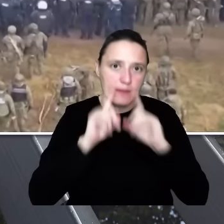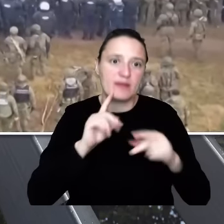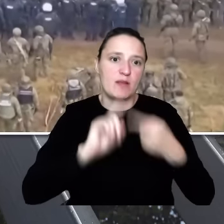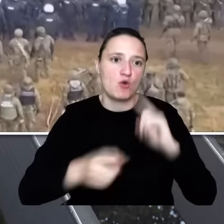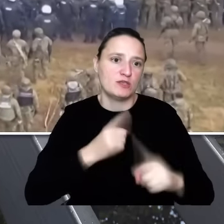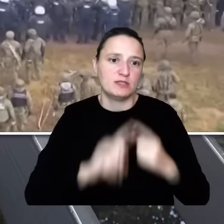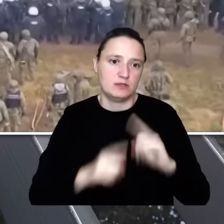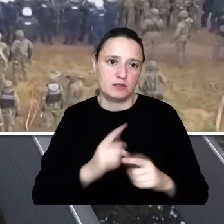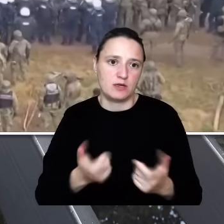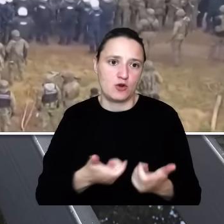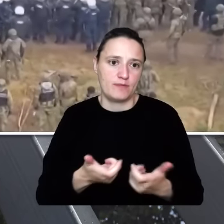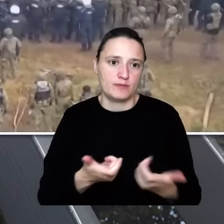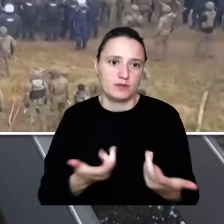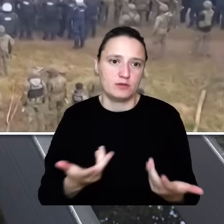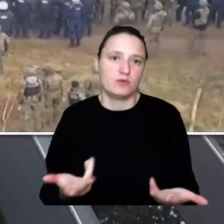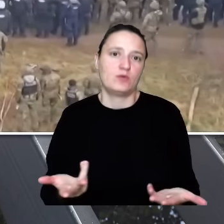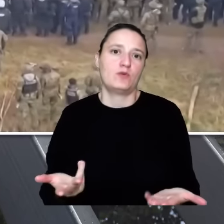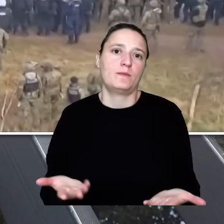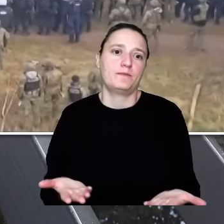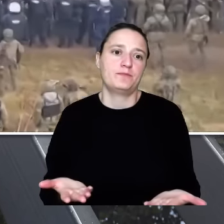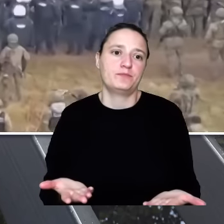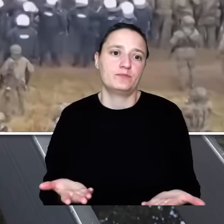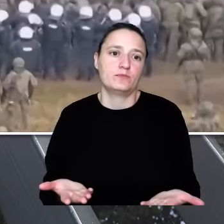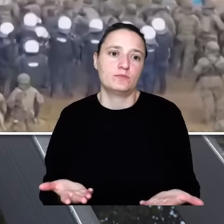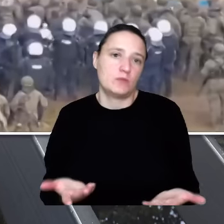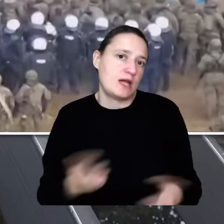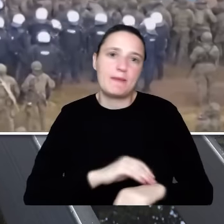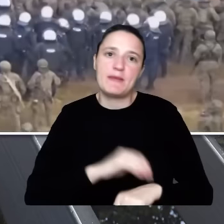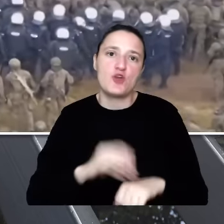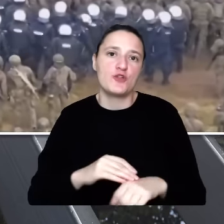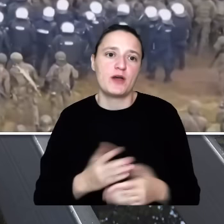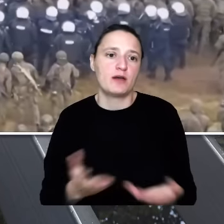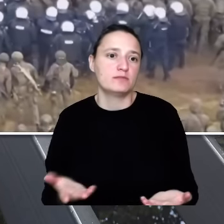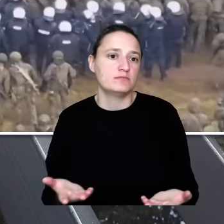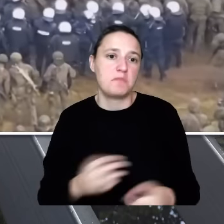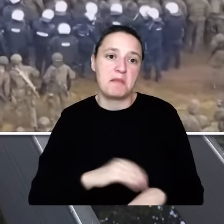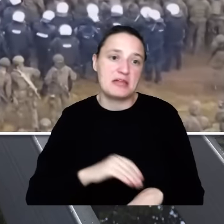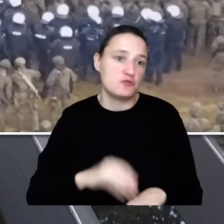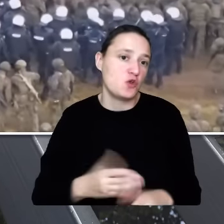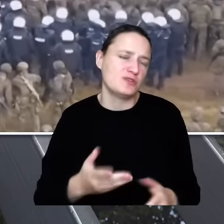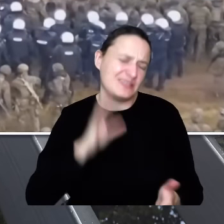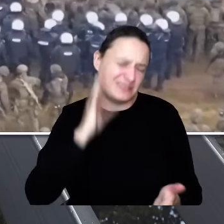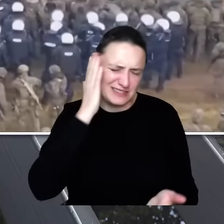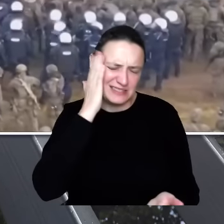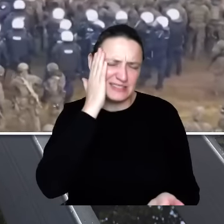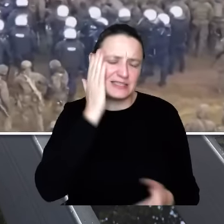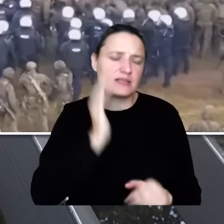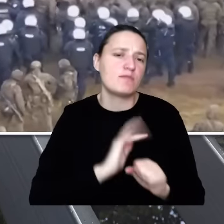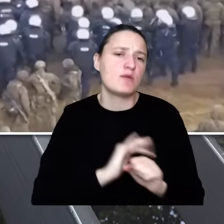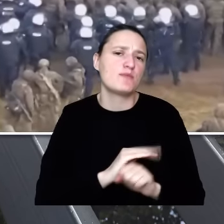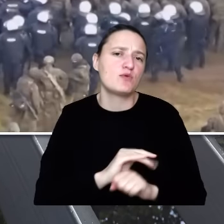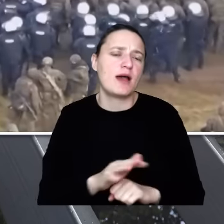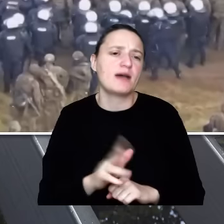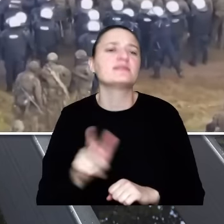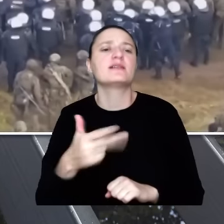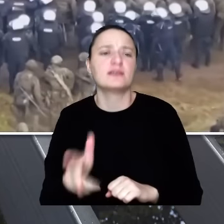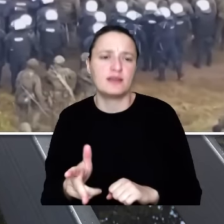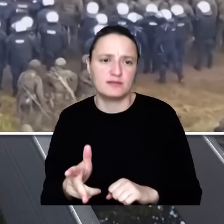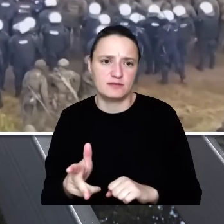I ta metoda jest doskonale robiona. Ona była bardzo dobrze znana już w okresie po